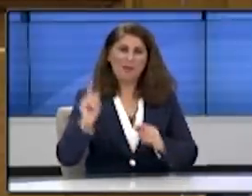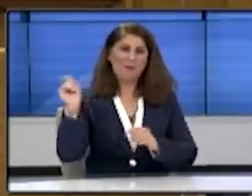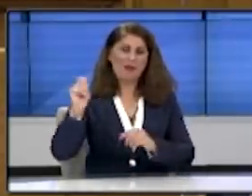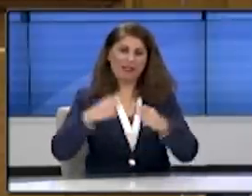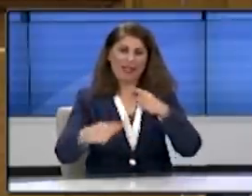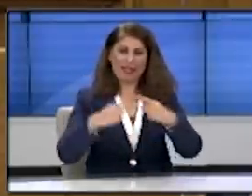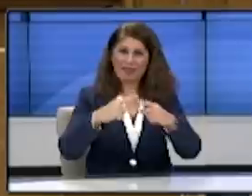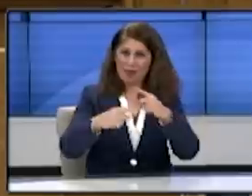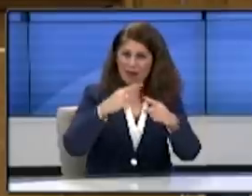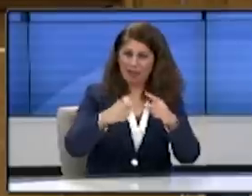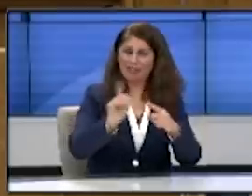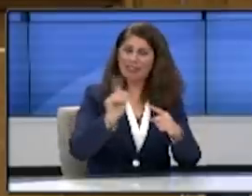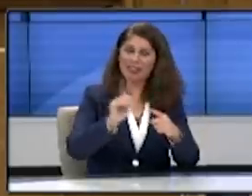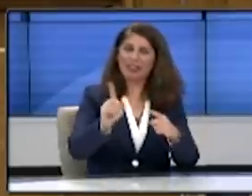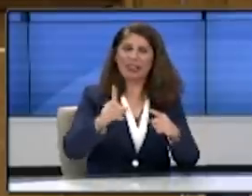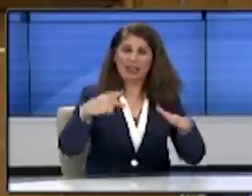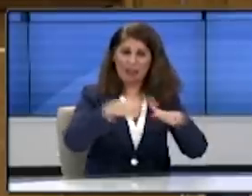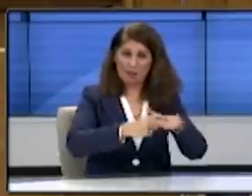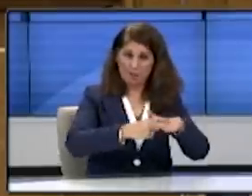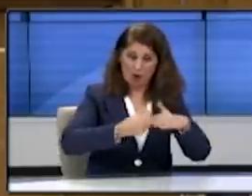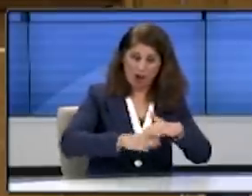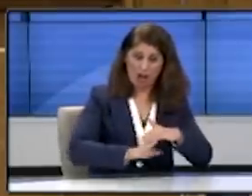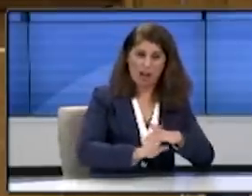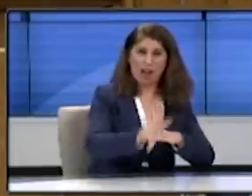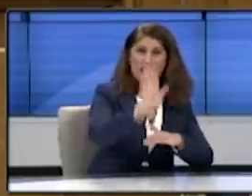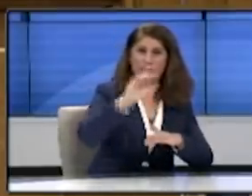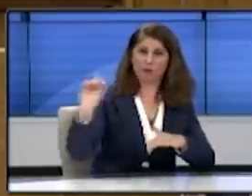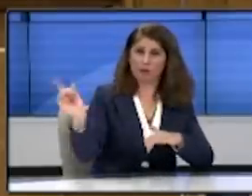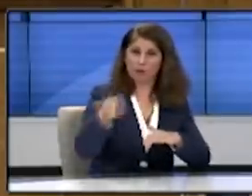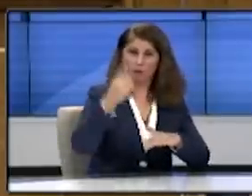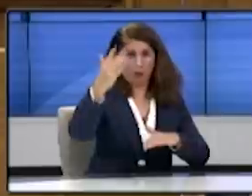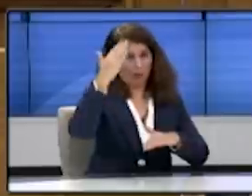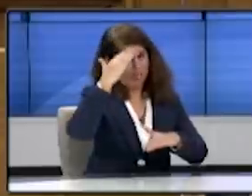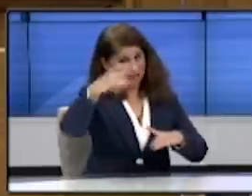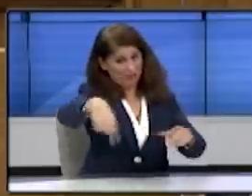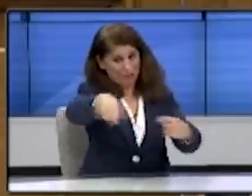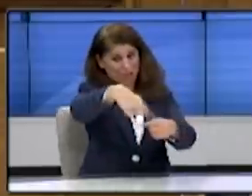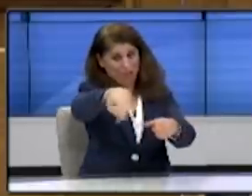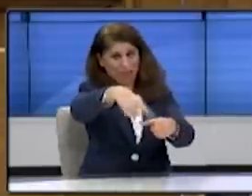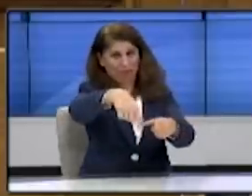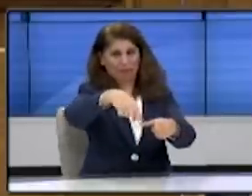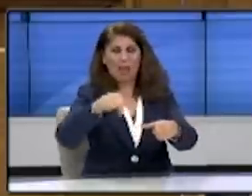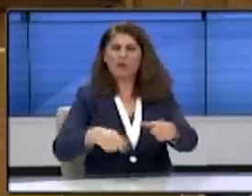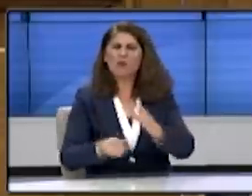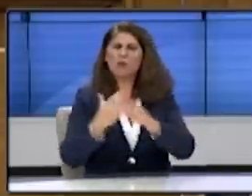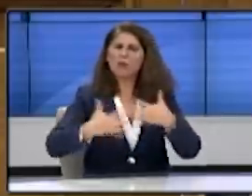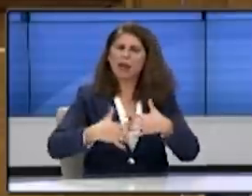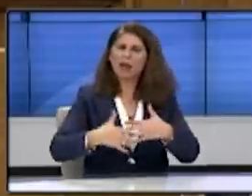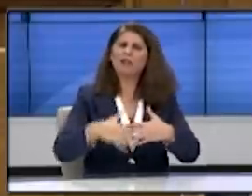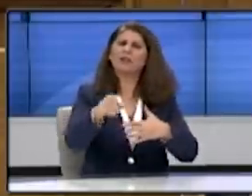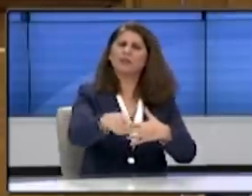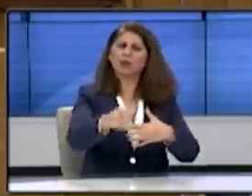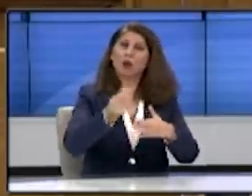αντιπαράθεσης δεν είναι βέβαια το Ταμείο Ανάκαμψης, που όλοι μαζί χαιρετήσατε, αυτός ο νέος μηχανισμός, το